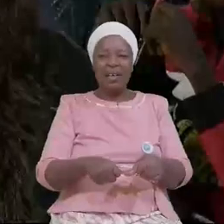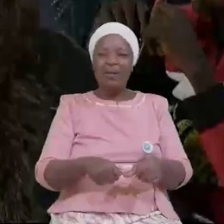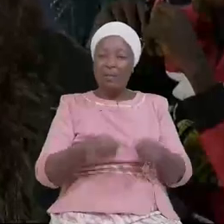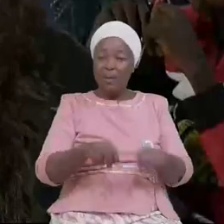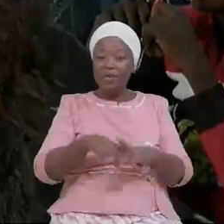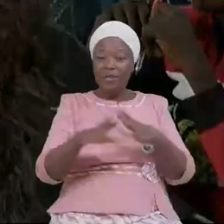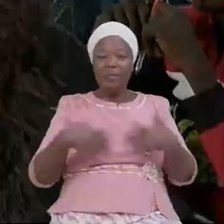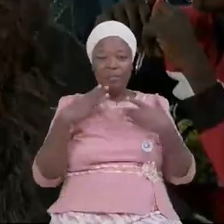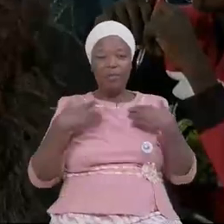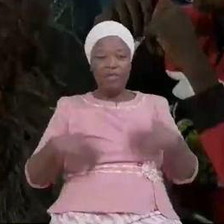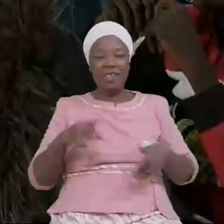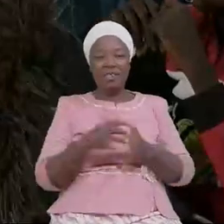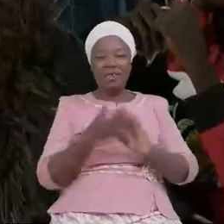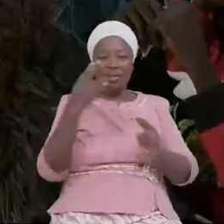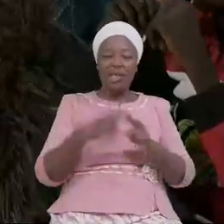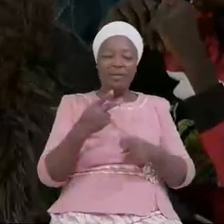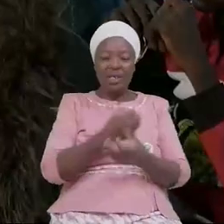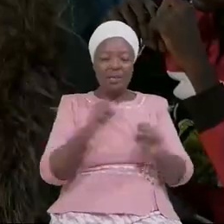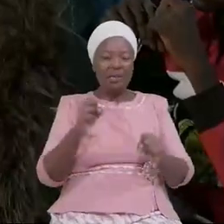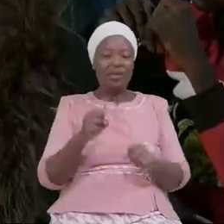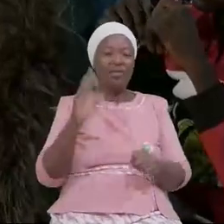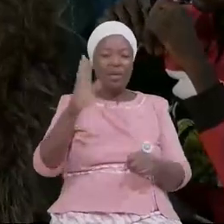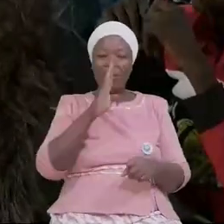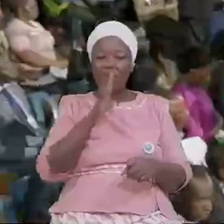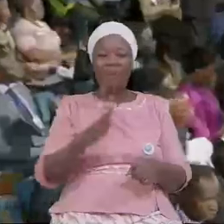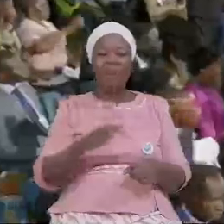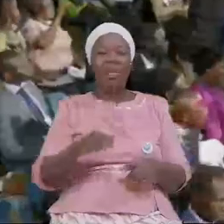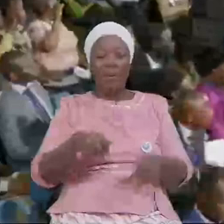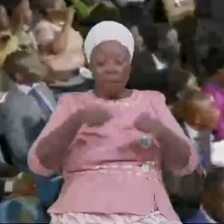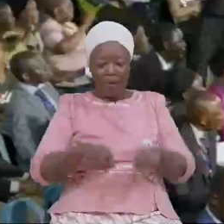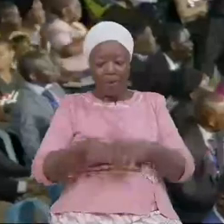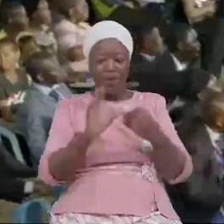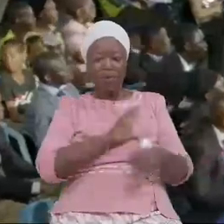salut sera permanent dans votre âme.